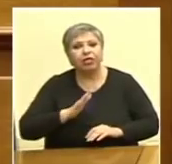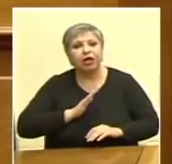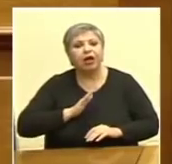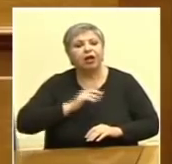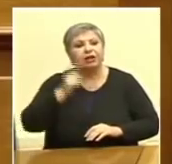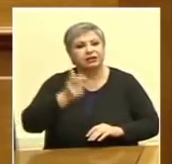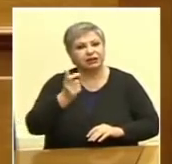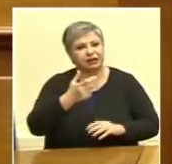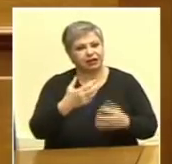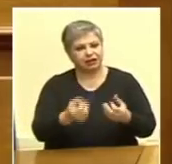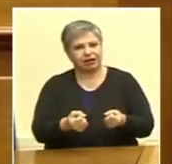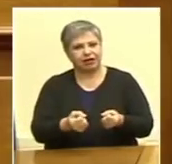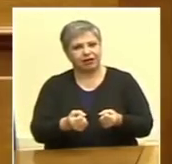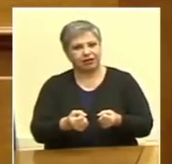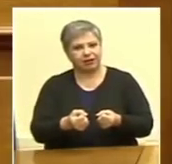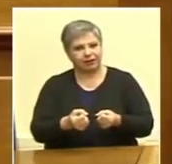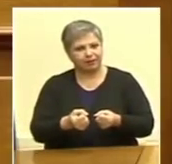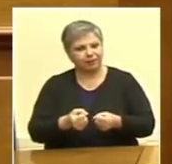ξέρετε, συζητούσαμε